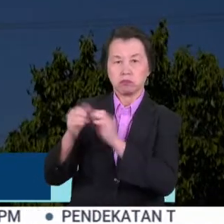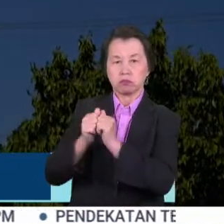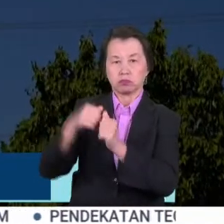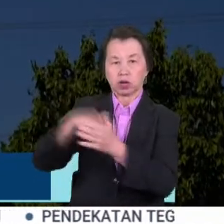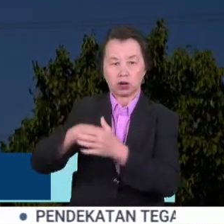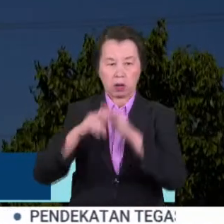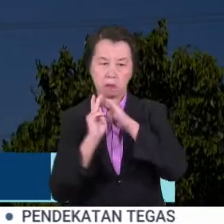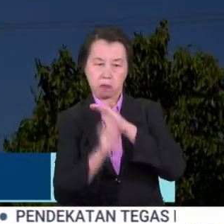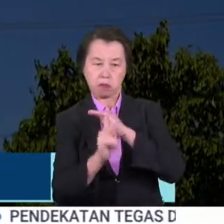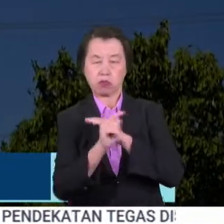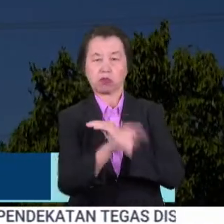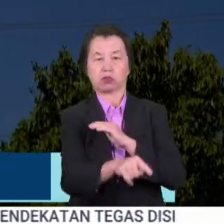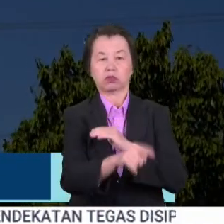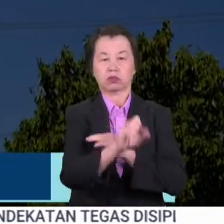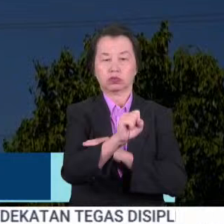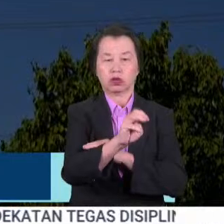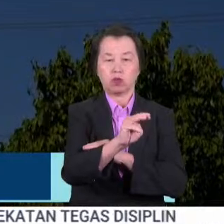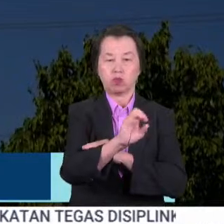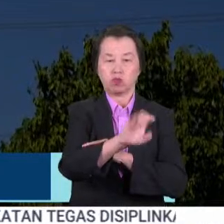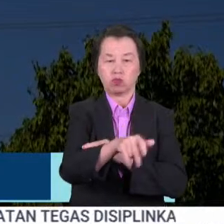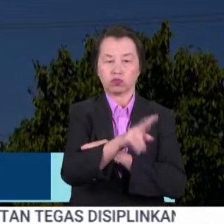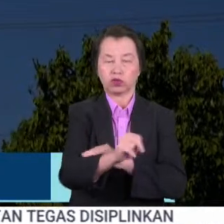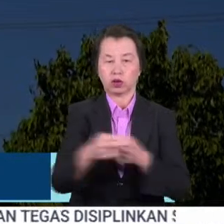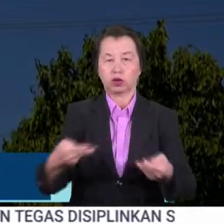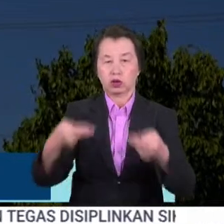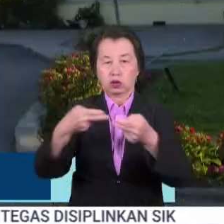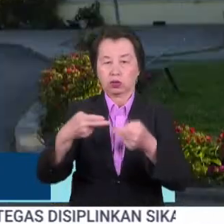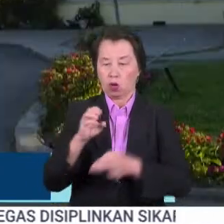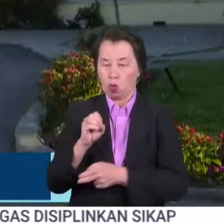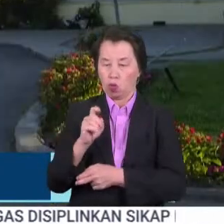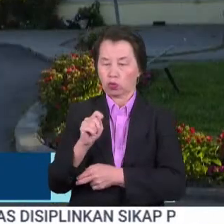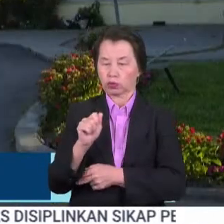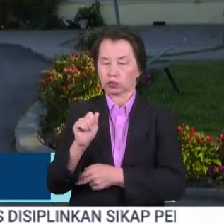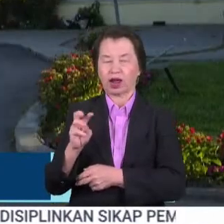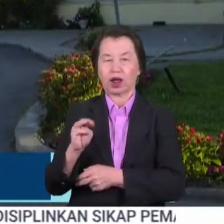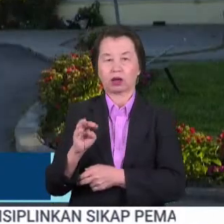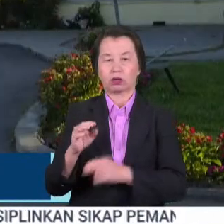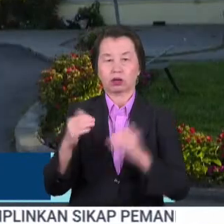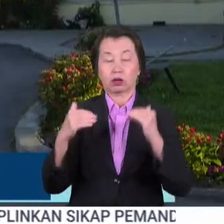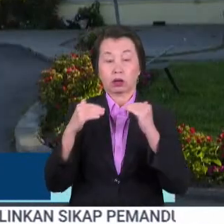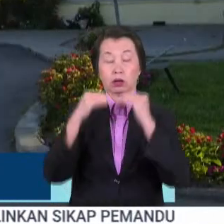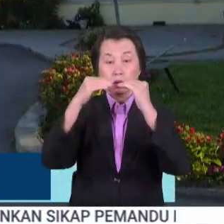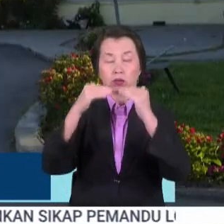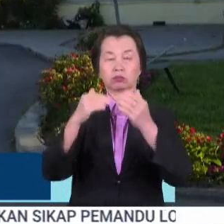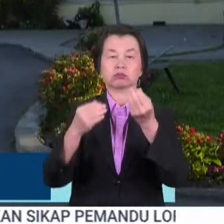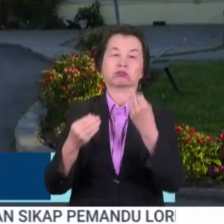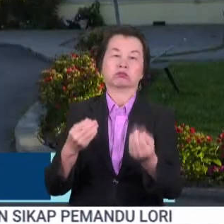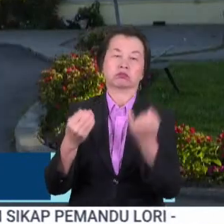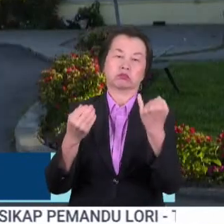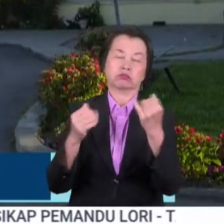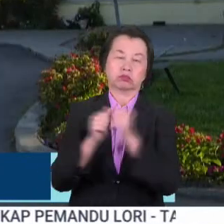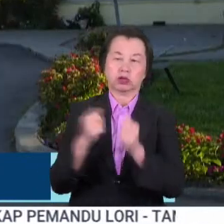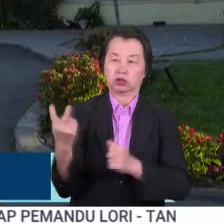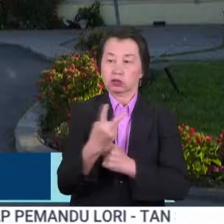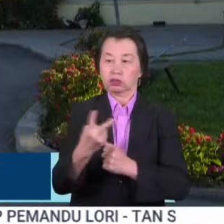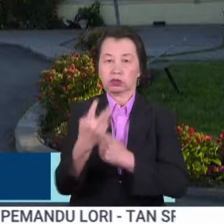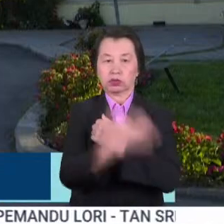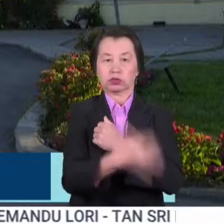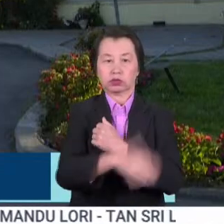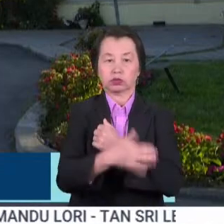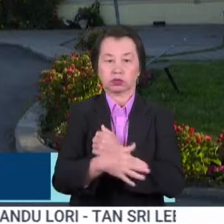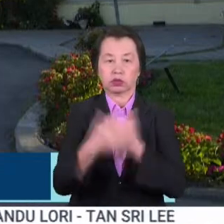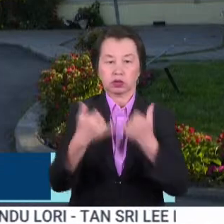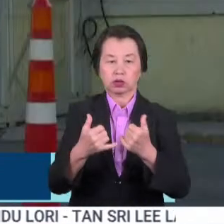dalam pembunuhan Hardeep Singh Nijjar. Hubungan antara Ottawa dan New Delhi mencapai tahap terendah dengan kedua-dua negara